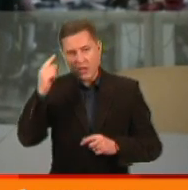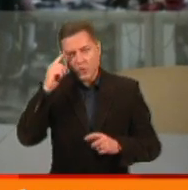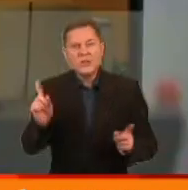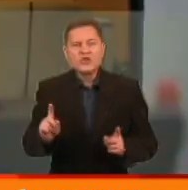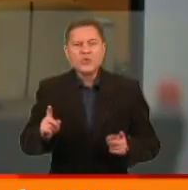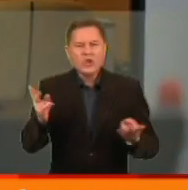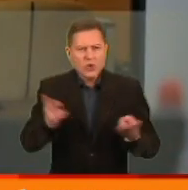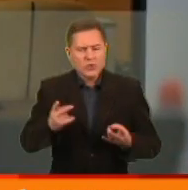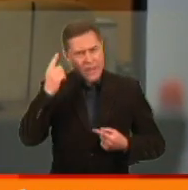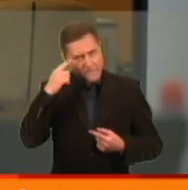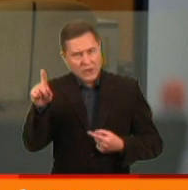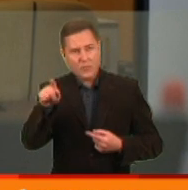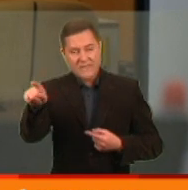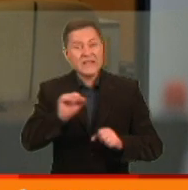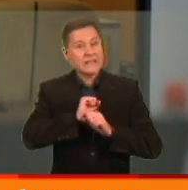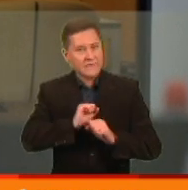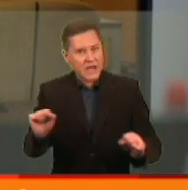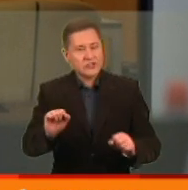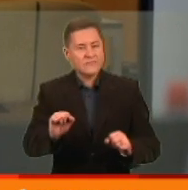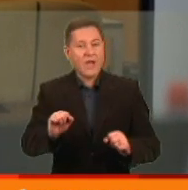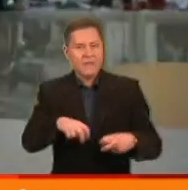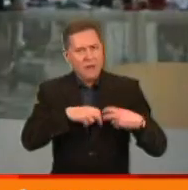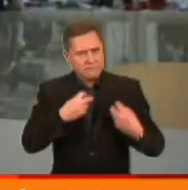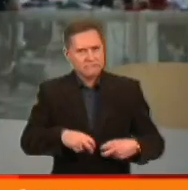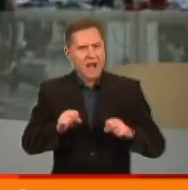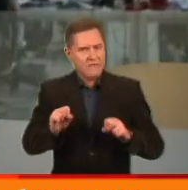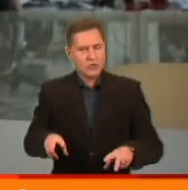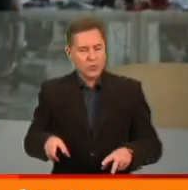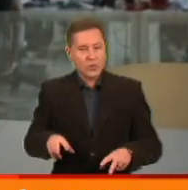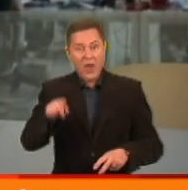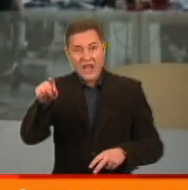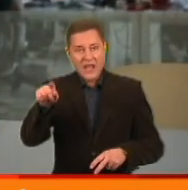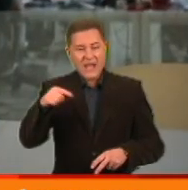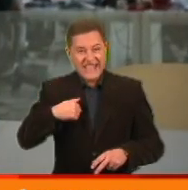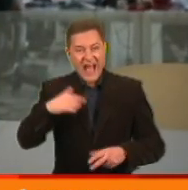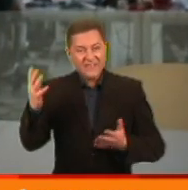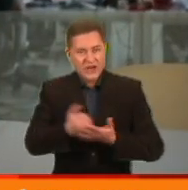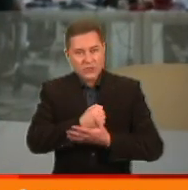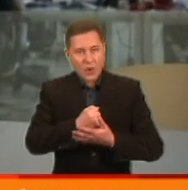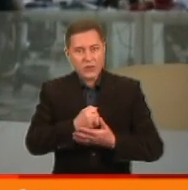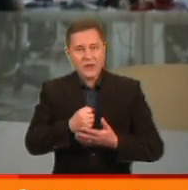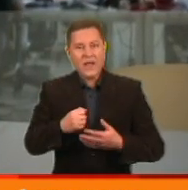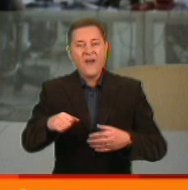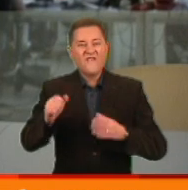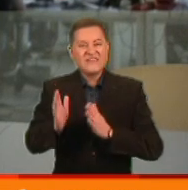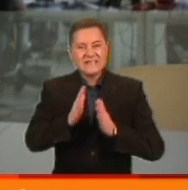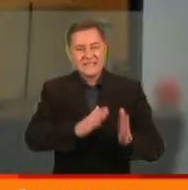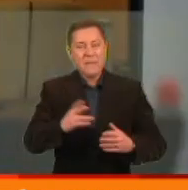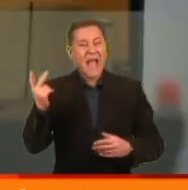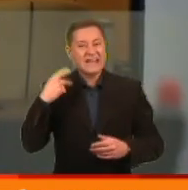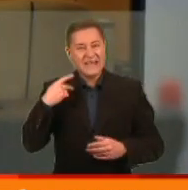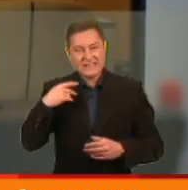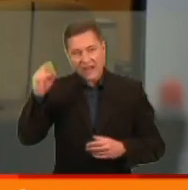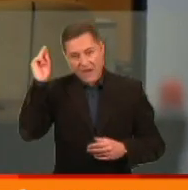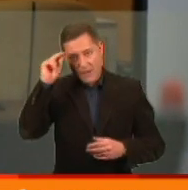зробити, придумати. І він наважується на відверту авантюру. Я знайшов такий хак в системі англійського образування. У